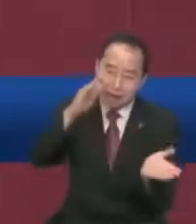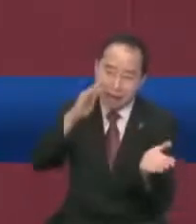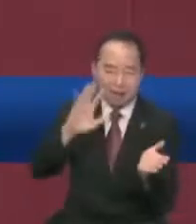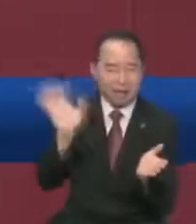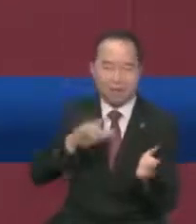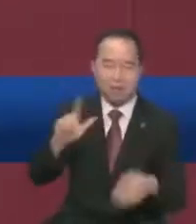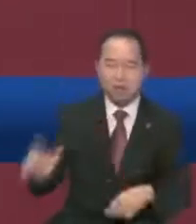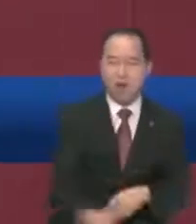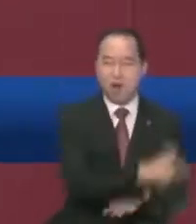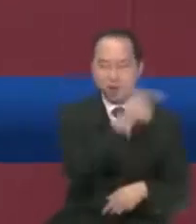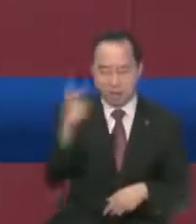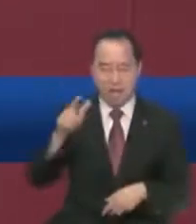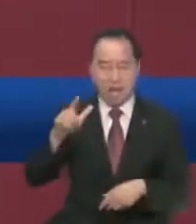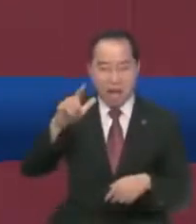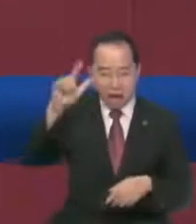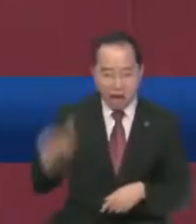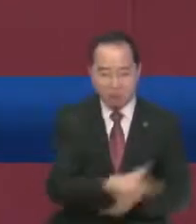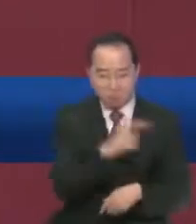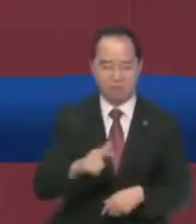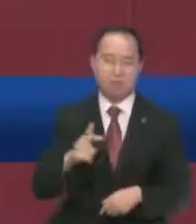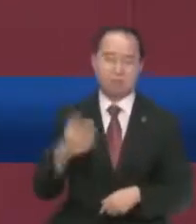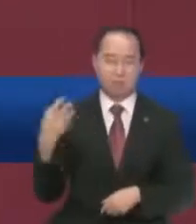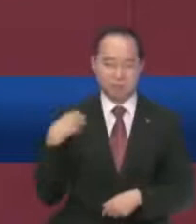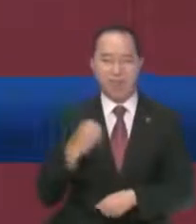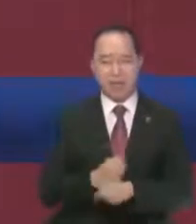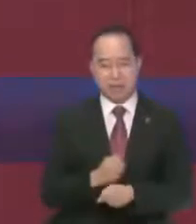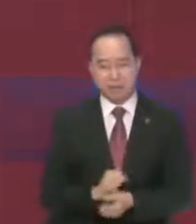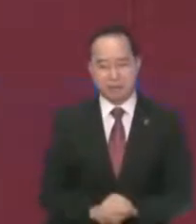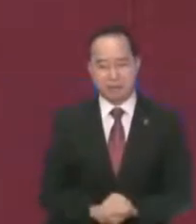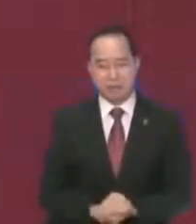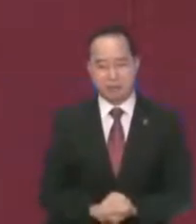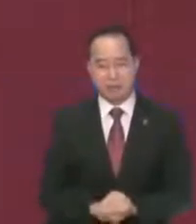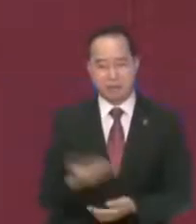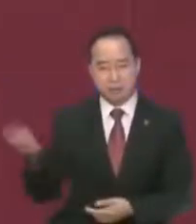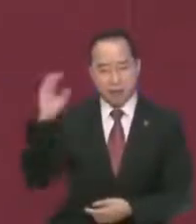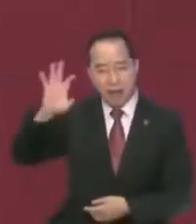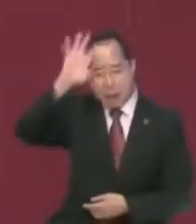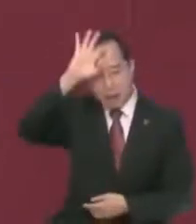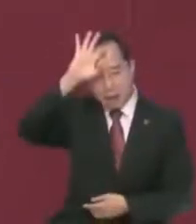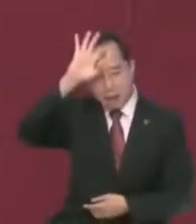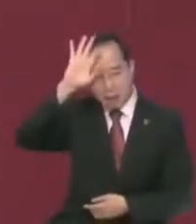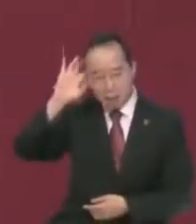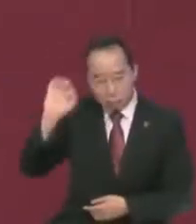우리는 IMF 외환위기 속에서 기초생활보장제를 시작했습니다.